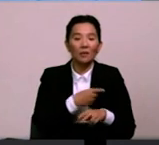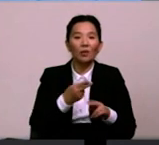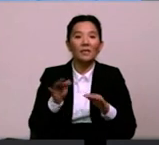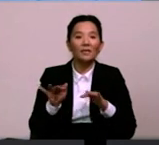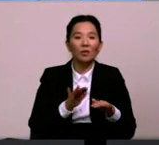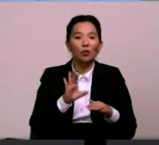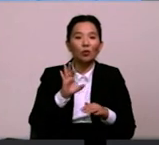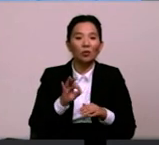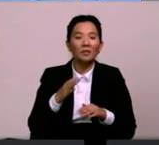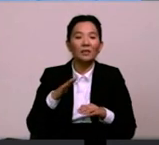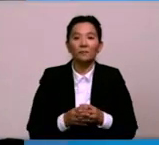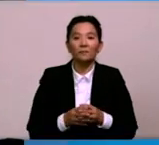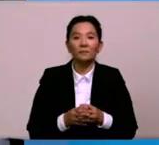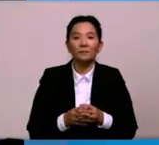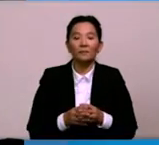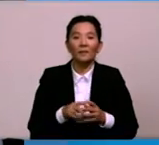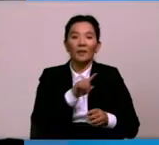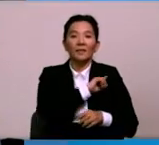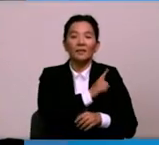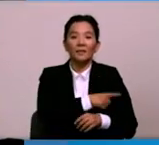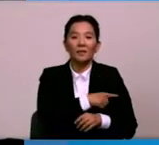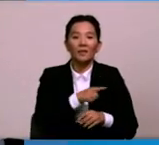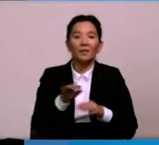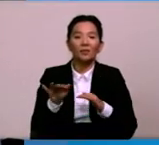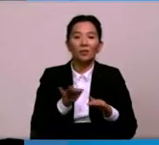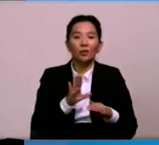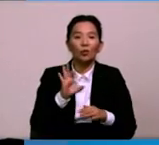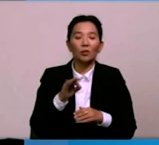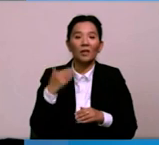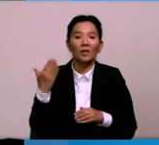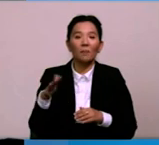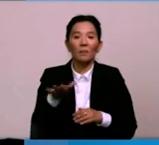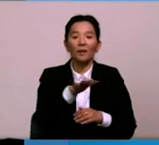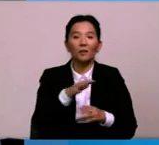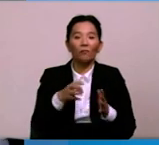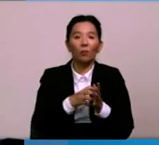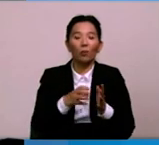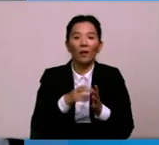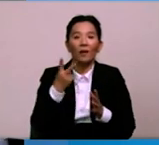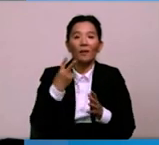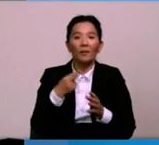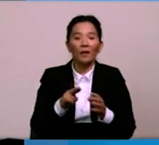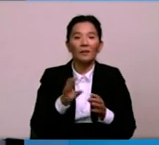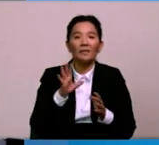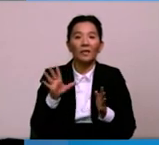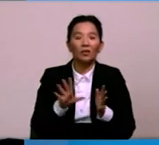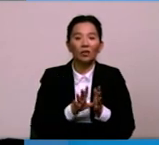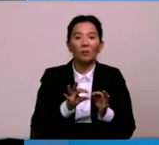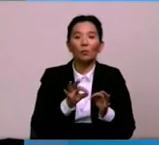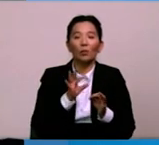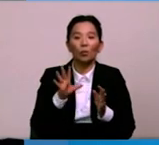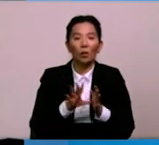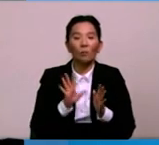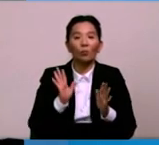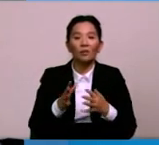со стороны магнитного поля. Силу, действующую со стороны магнитного поля на проводник с электрическим током, мы